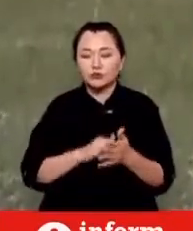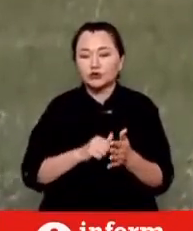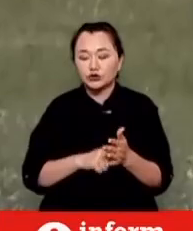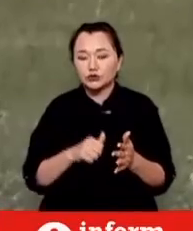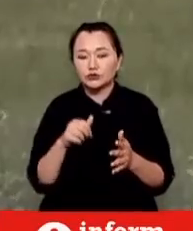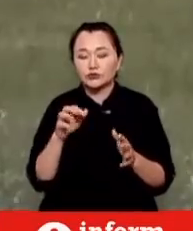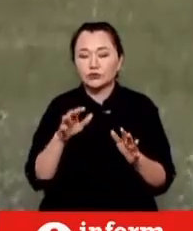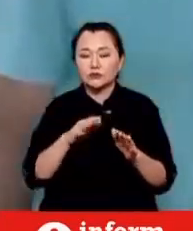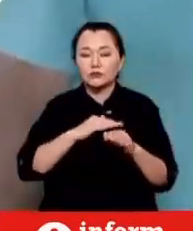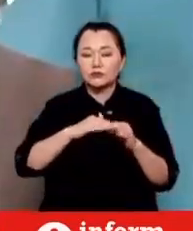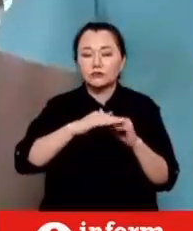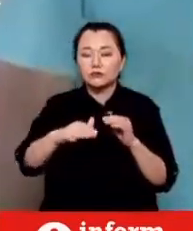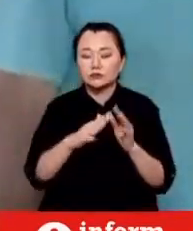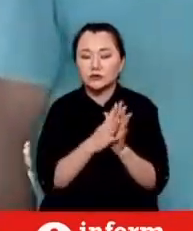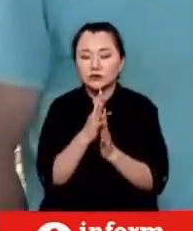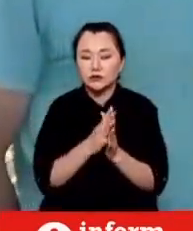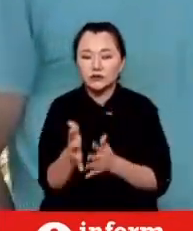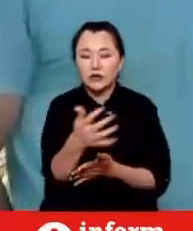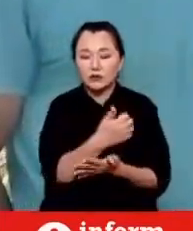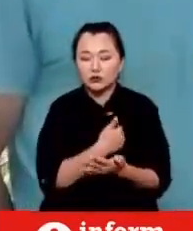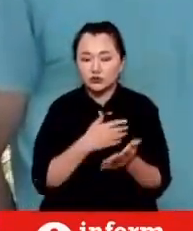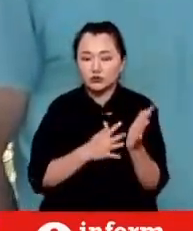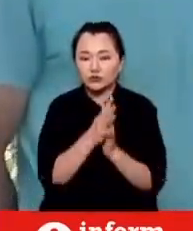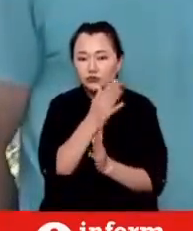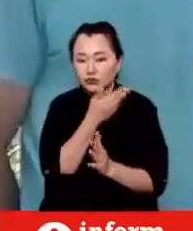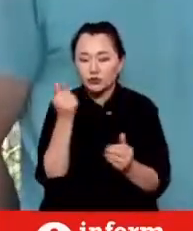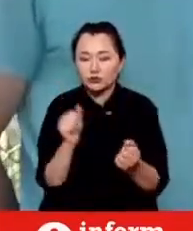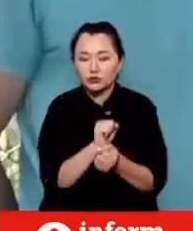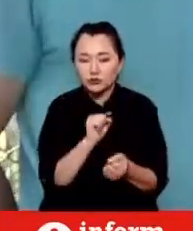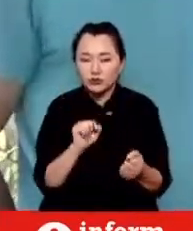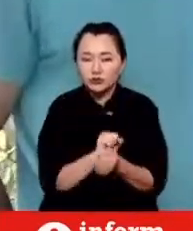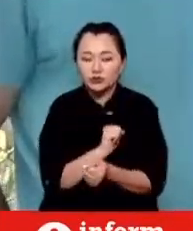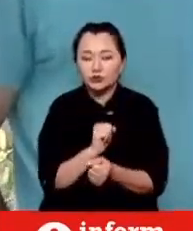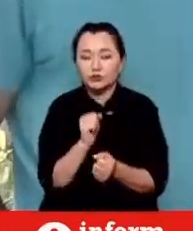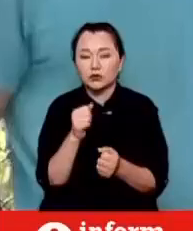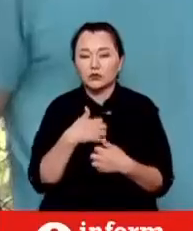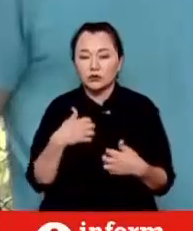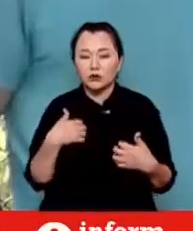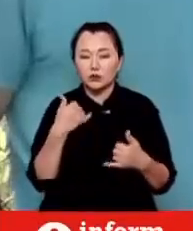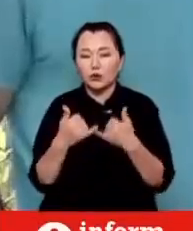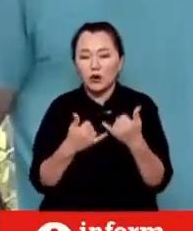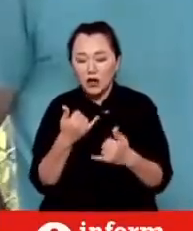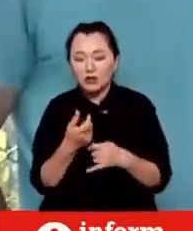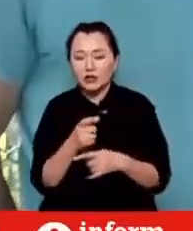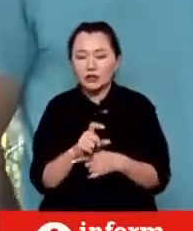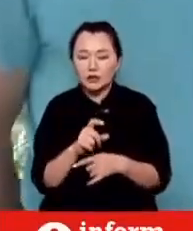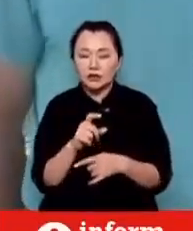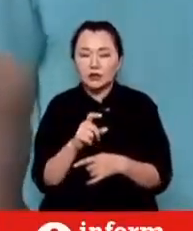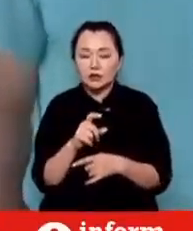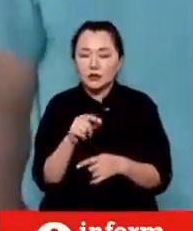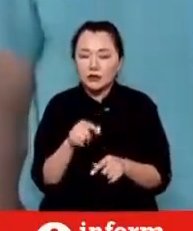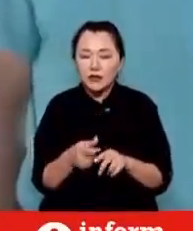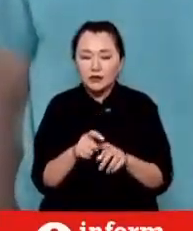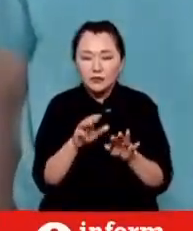шабатын көк жоқ дейді. Шөп шабайық десек, шөп жоқ, құрғақшылық. Енді мал ұстағаннан кейін мына